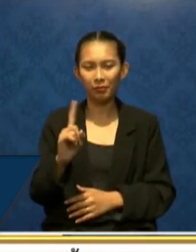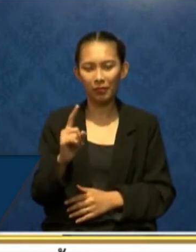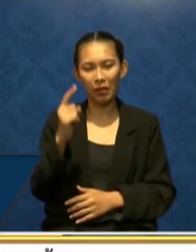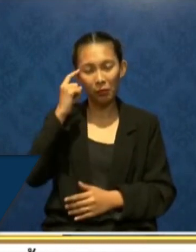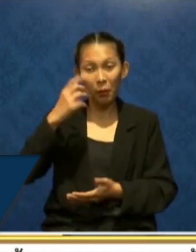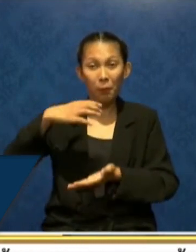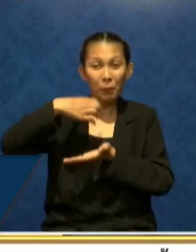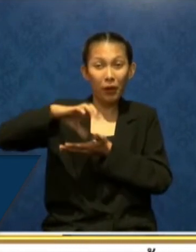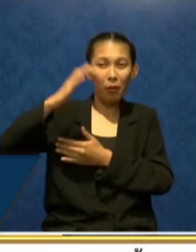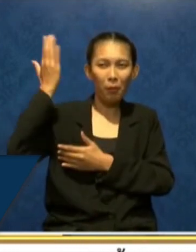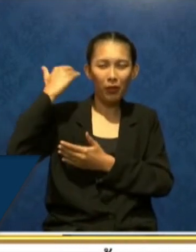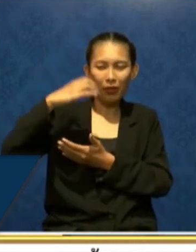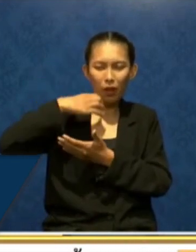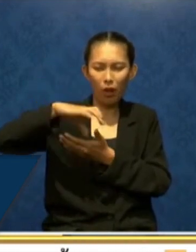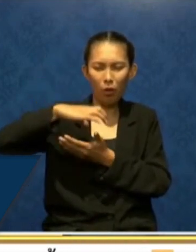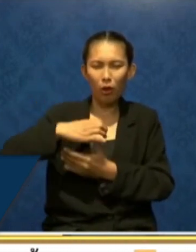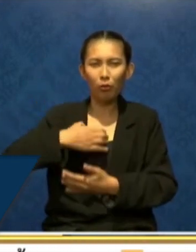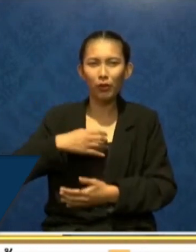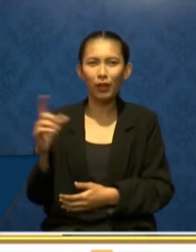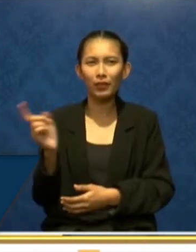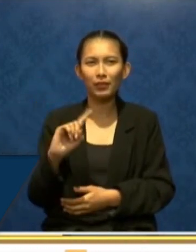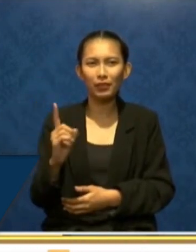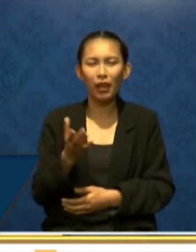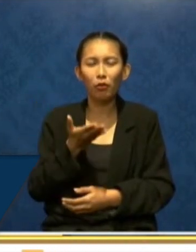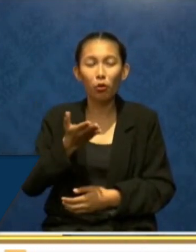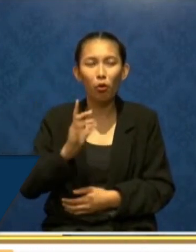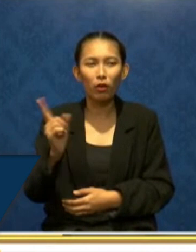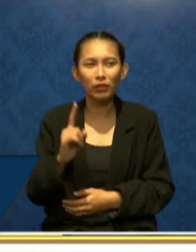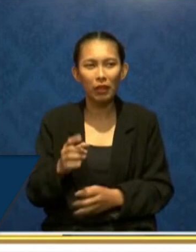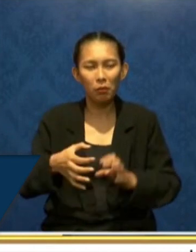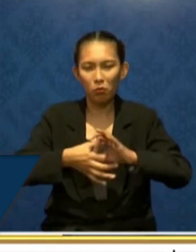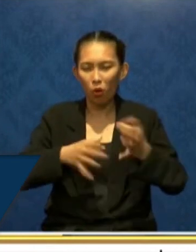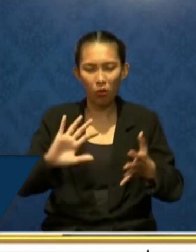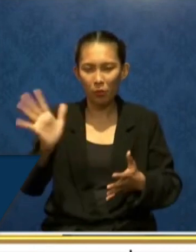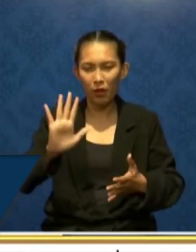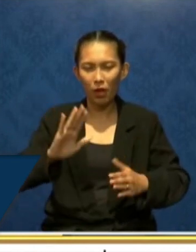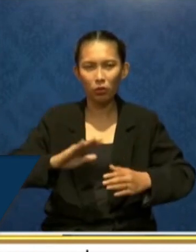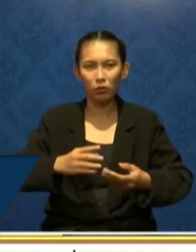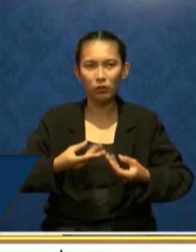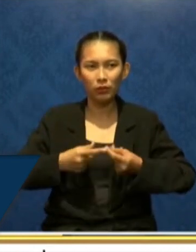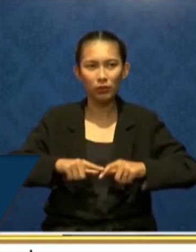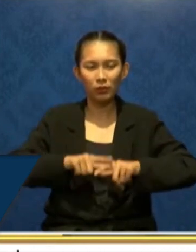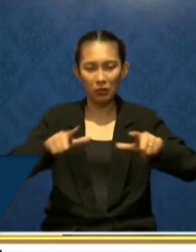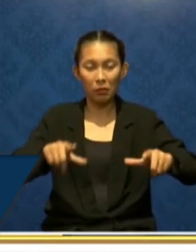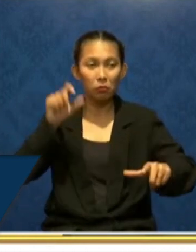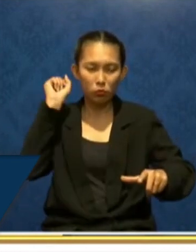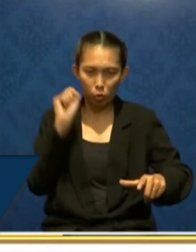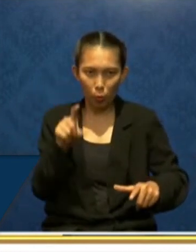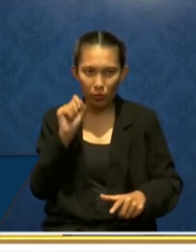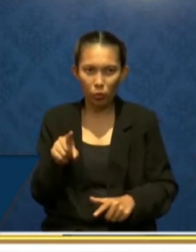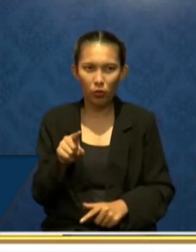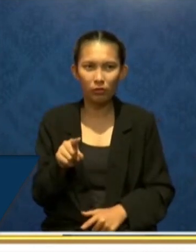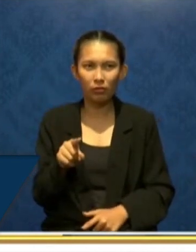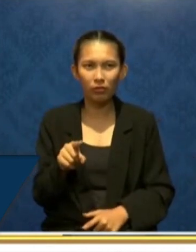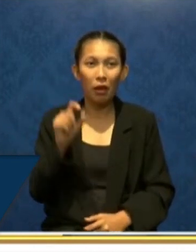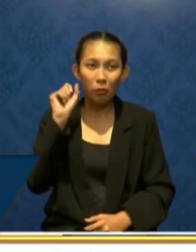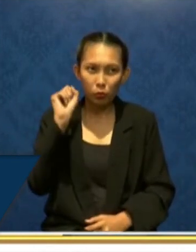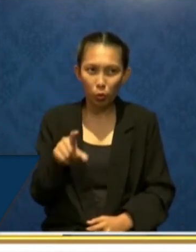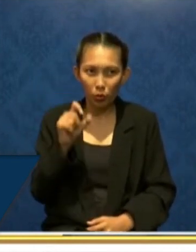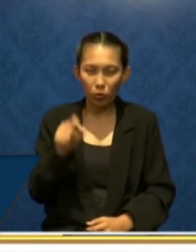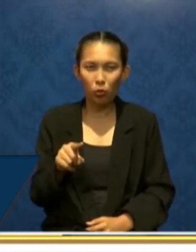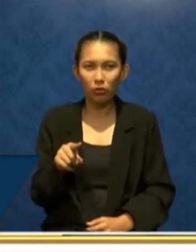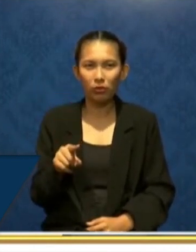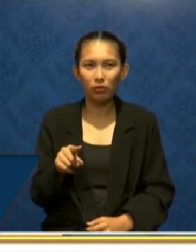รถกใี ครั้